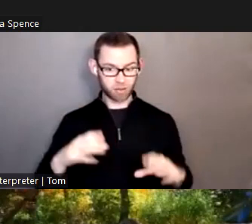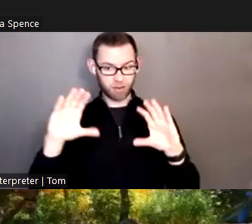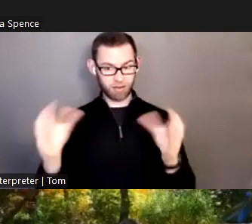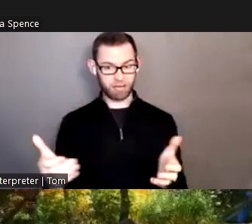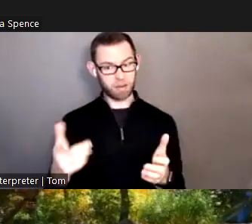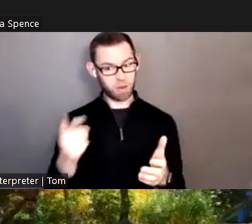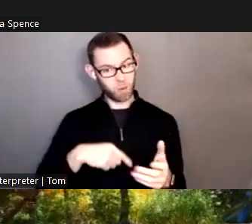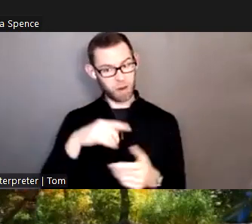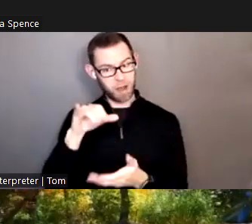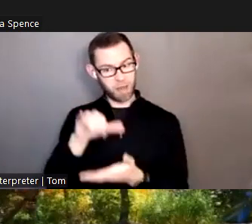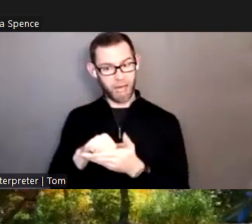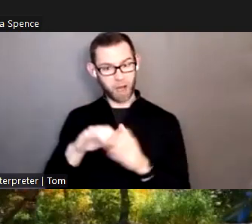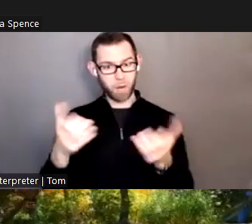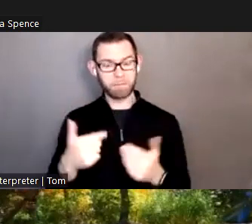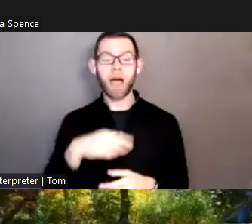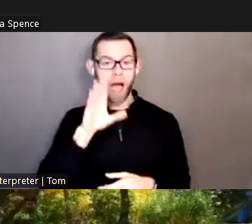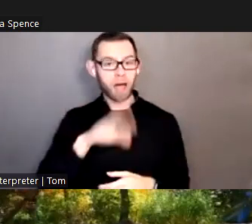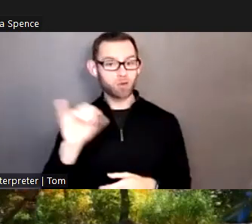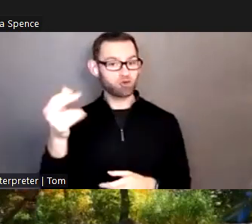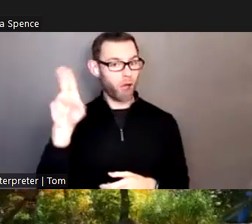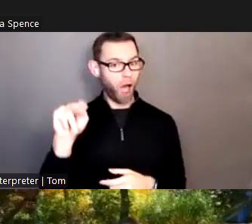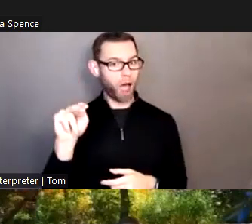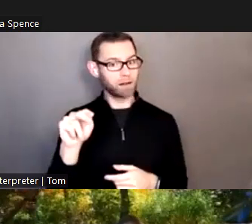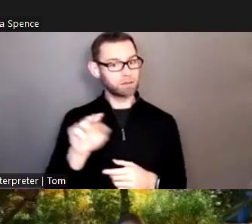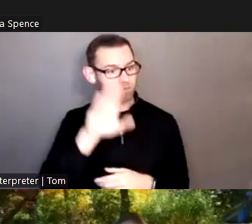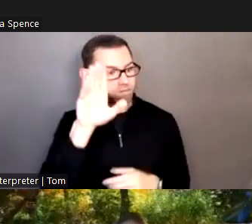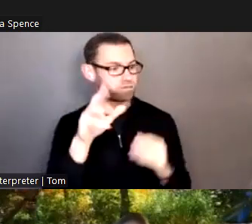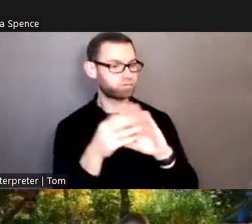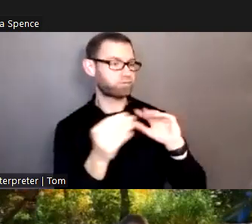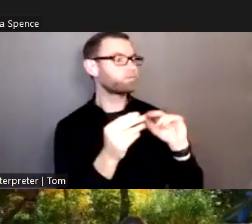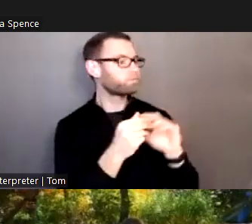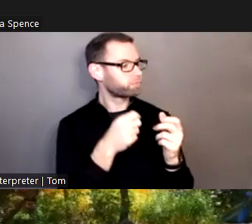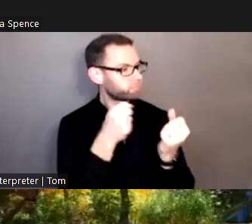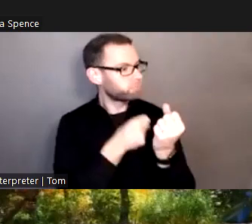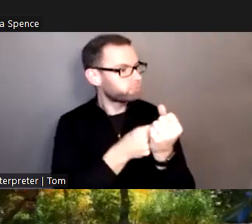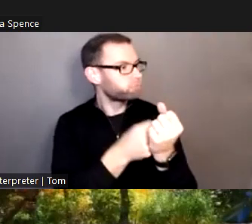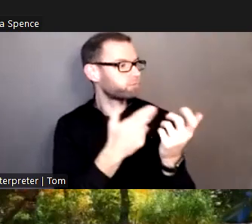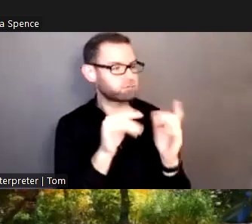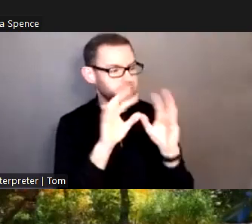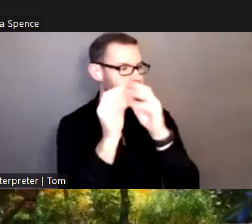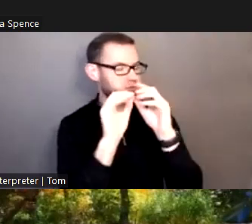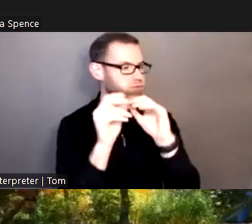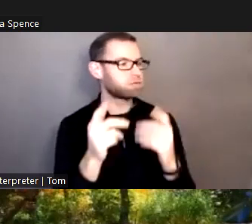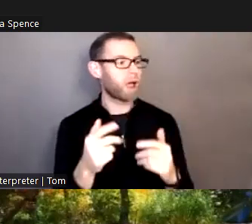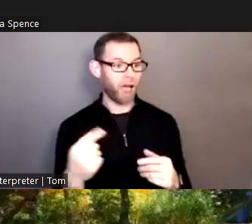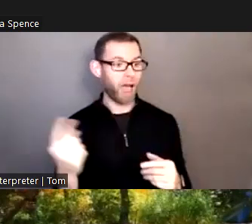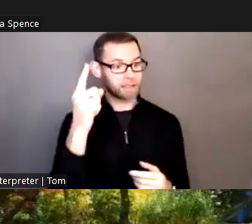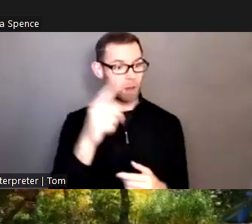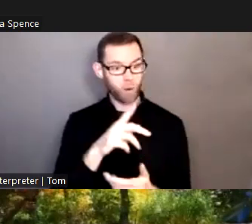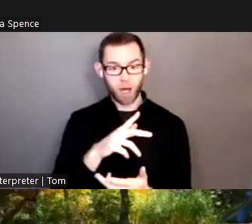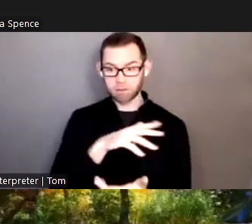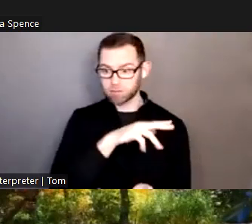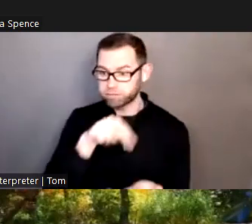came forward and had a lot to say, et and it qui looks like côté it's va actually aller that qui est you à qui sont stepped parler in, someone stepped in and they helped out.